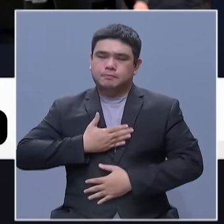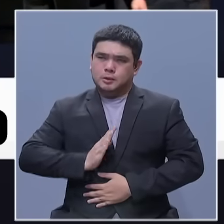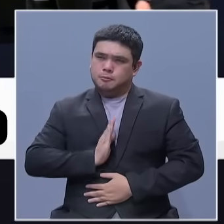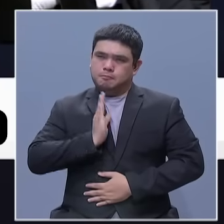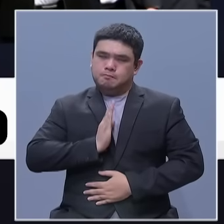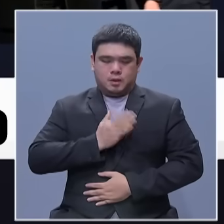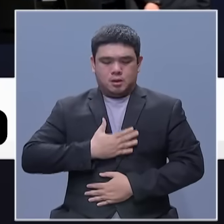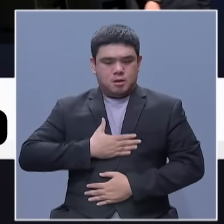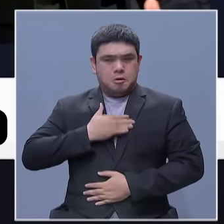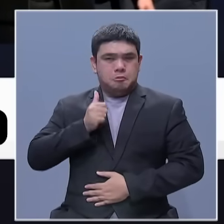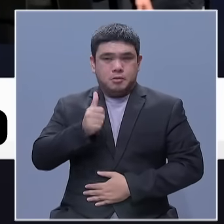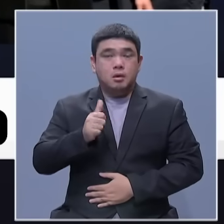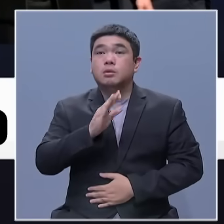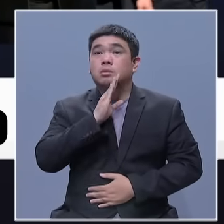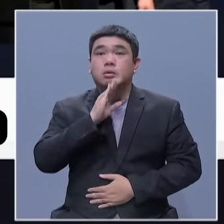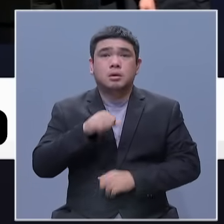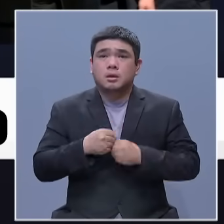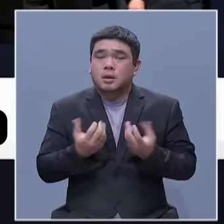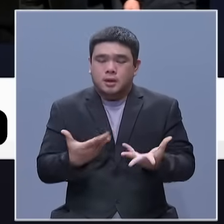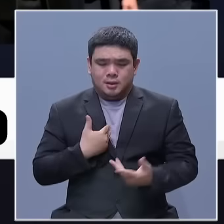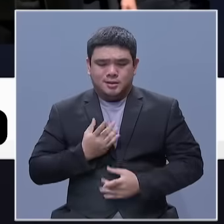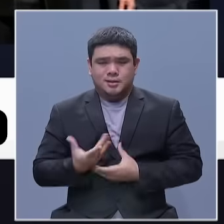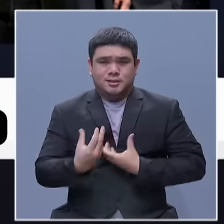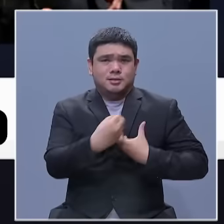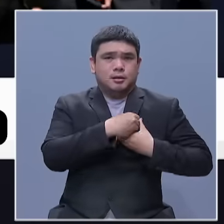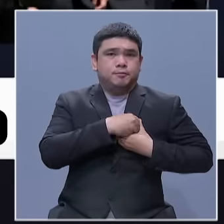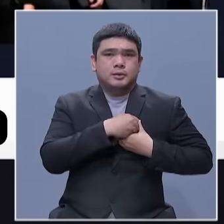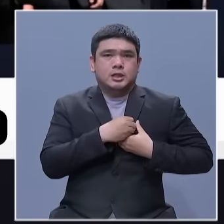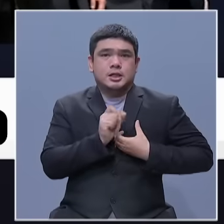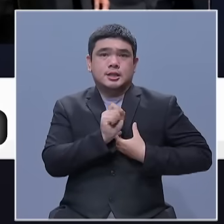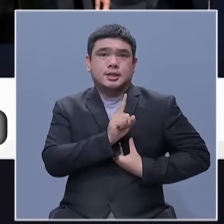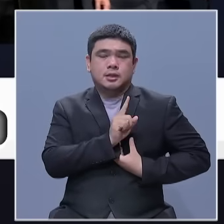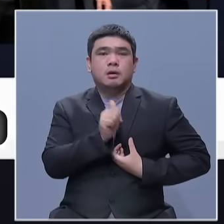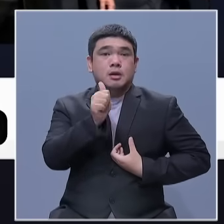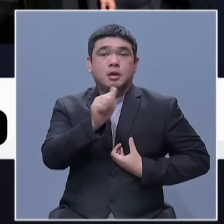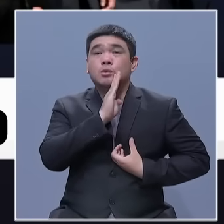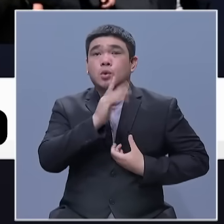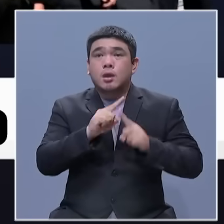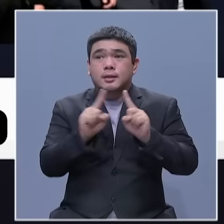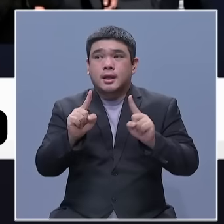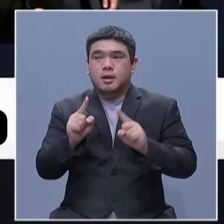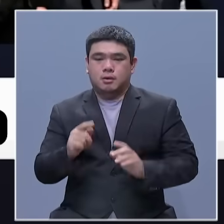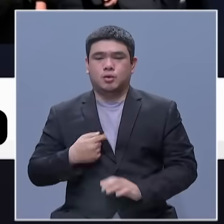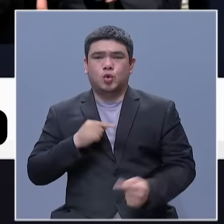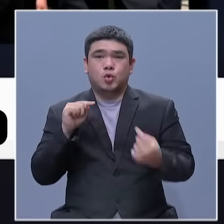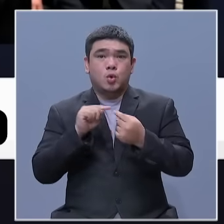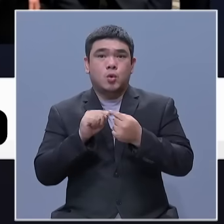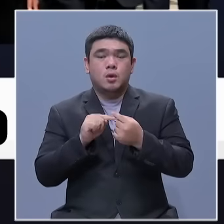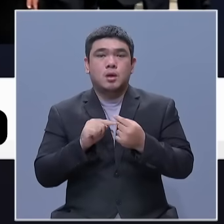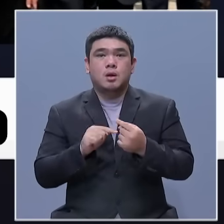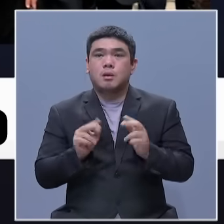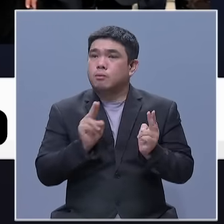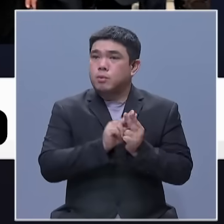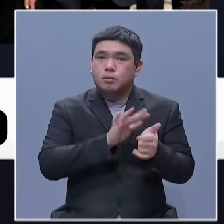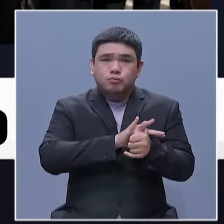ดีที่สุดจะมีศีลธรรมมากที่สุดแต่พอมันกลายเป็นคดีทางเพศเมื่อไหร่ปุ๊บเนี่ยมันชี้แจงอะ